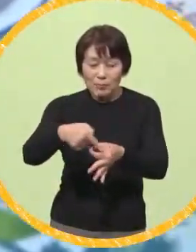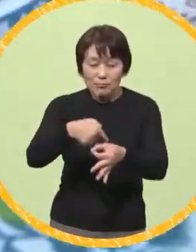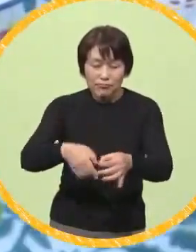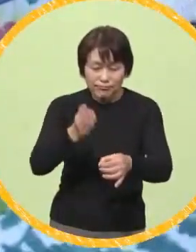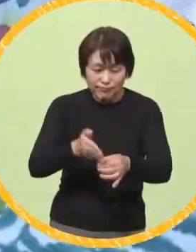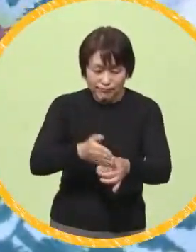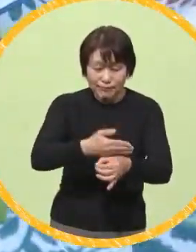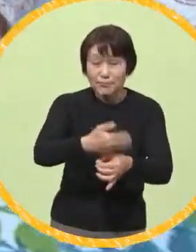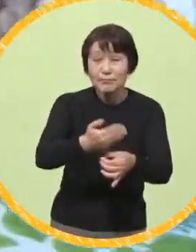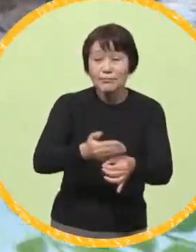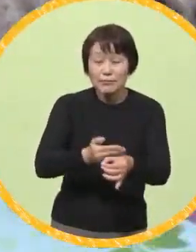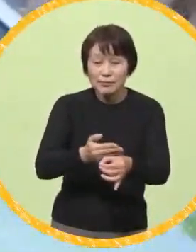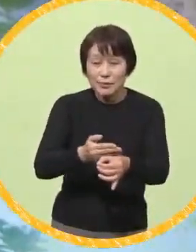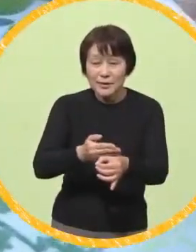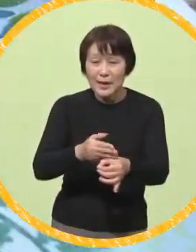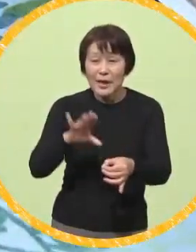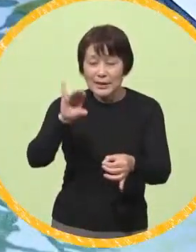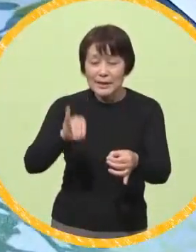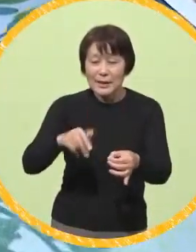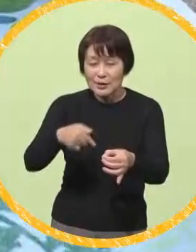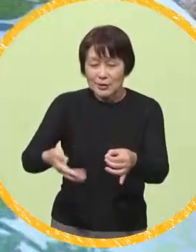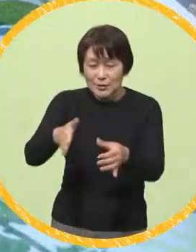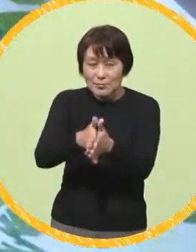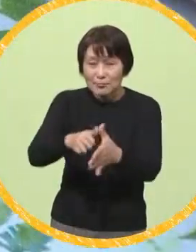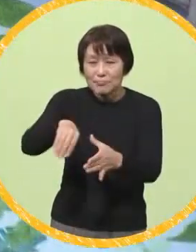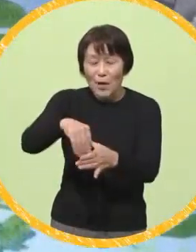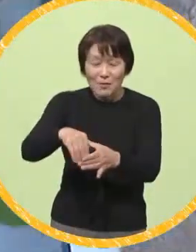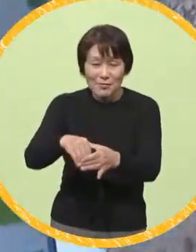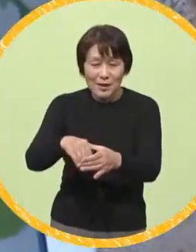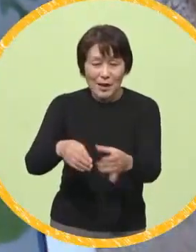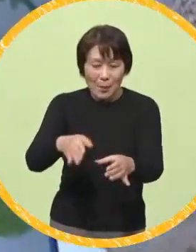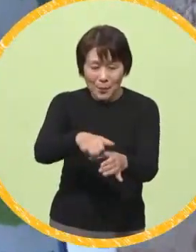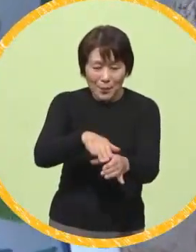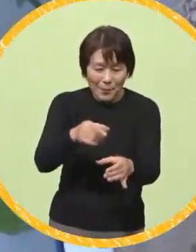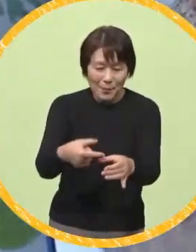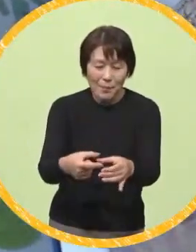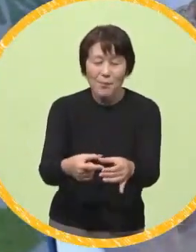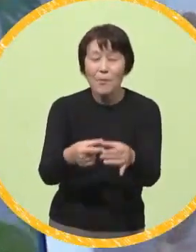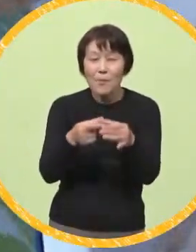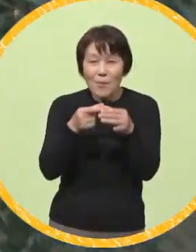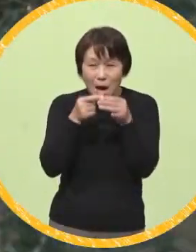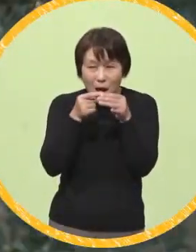ぜてあります。これをちょっとパンにつけてよかったら召し上がって ください。いいですか、はい、